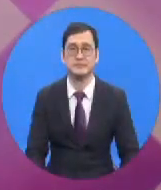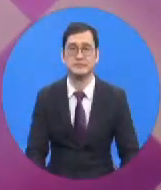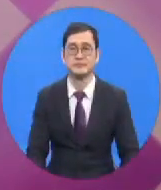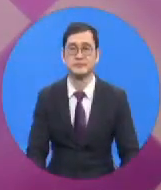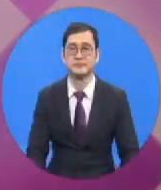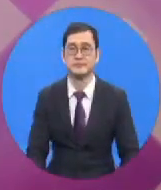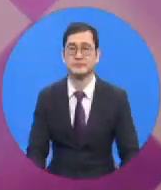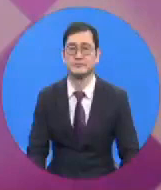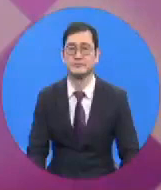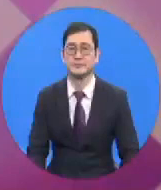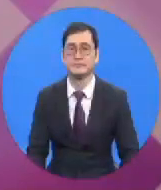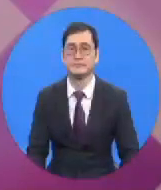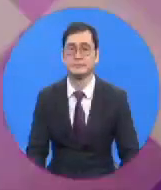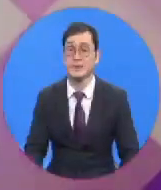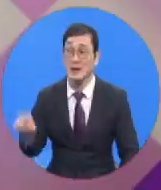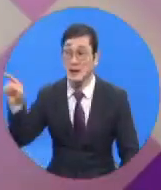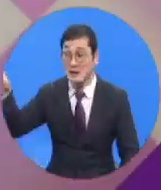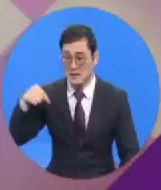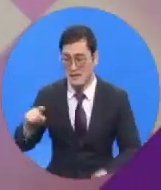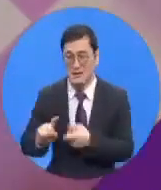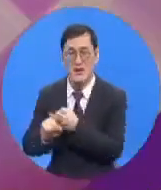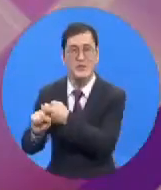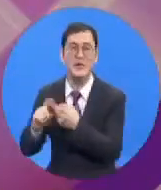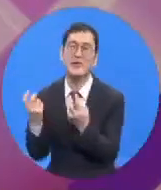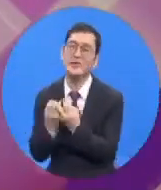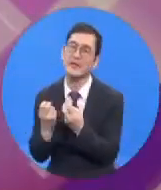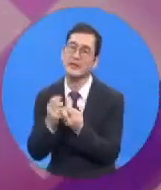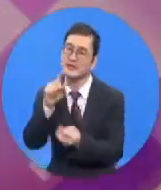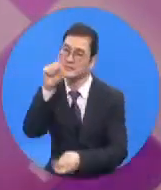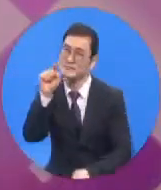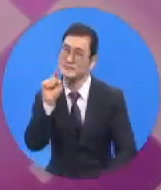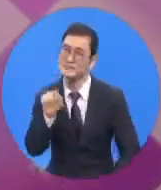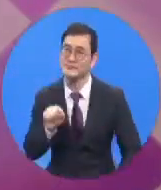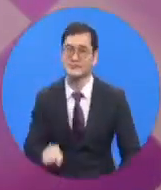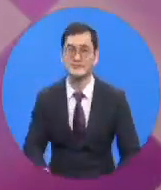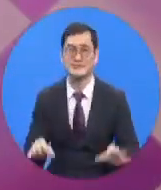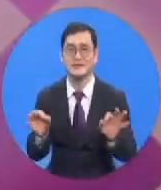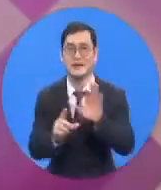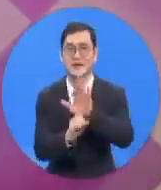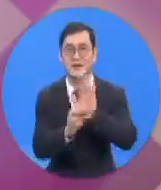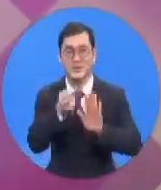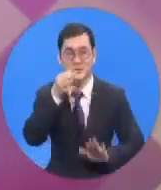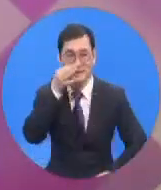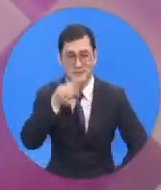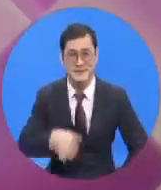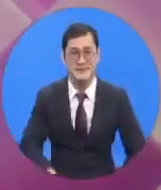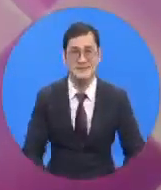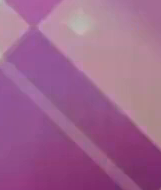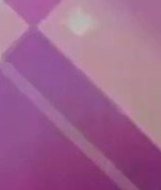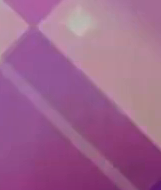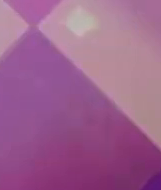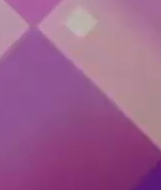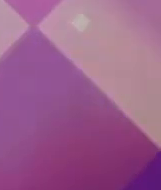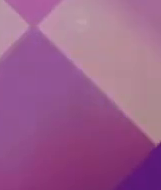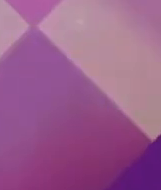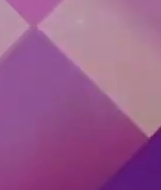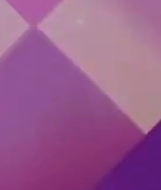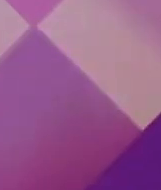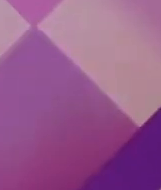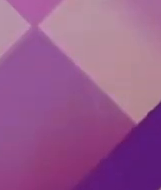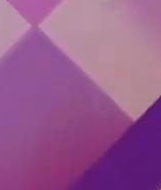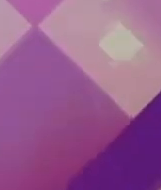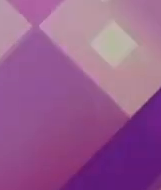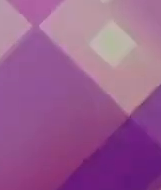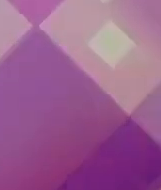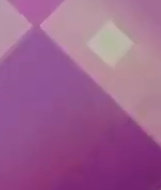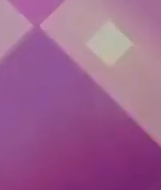연대할지 굉장히 관심이 높아지고 있는데 계속 지켜보도록 하겠습니다. 저희는 60초 광고 뒤에 돌아오겠습니다. 네, 오늘 저희가 준비한